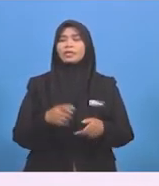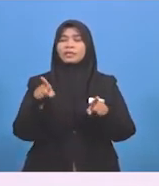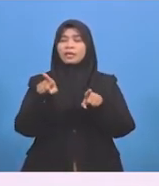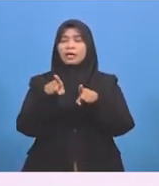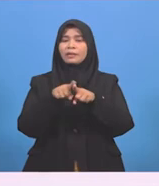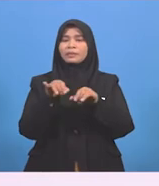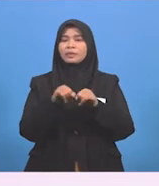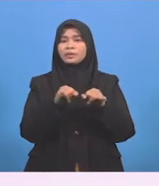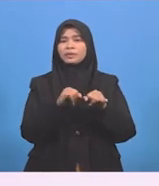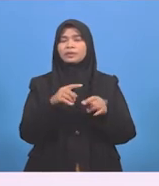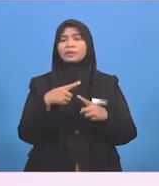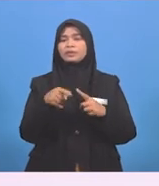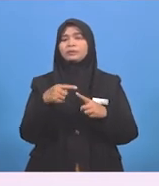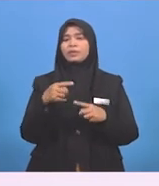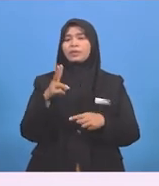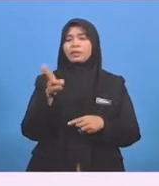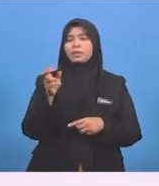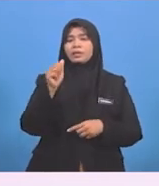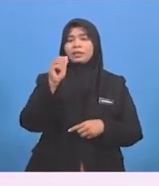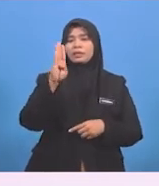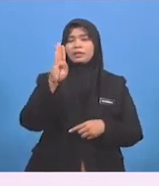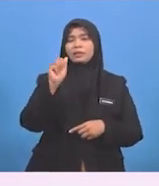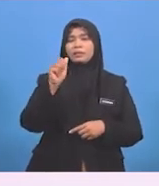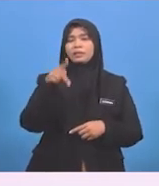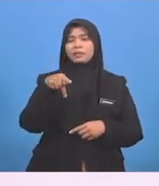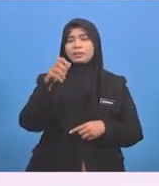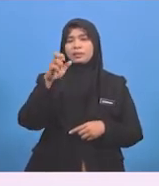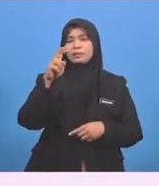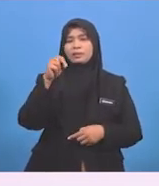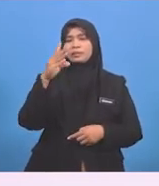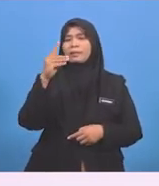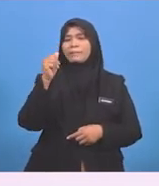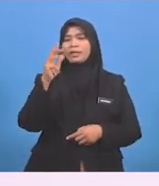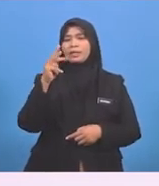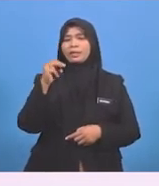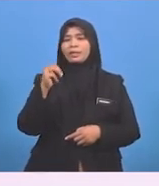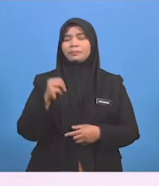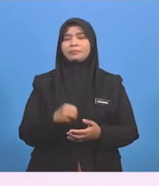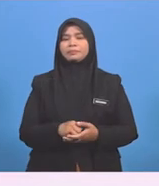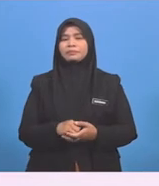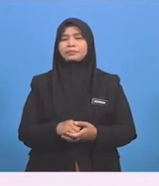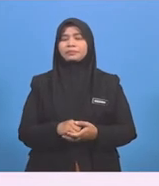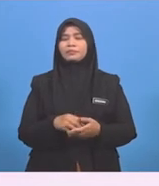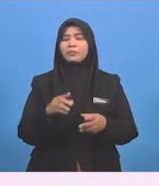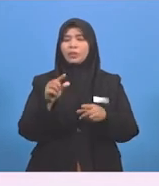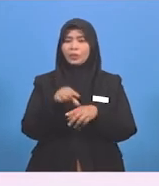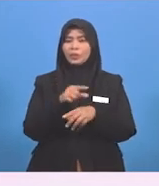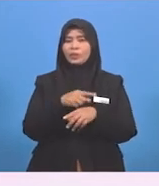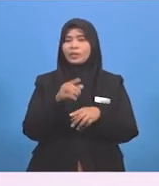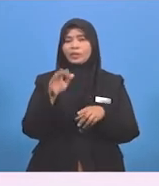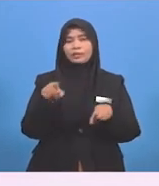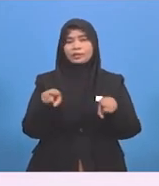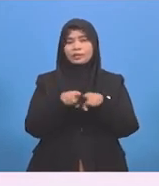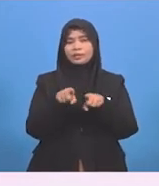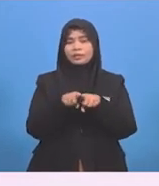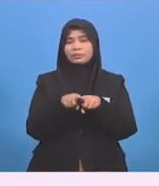Begitu juga dengan haba pendam pelakuran. Kita gunakan formula yang sama, cuma masa yang